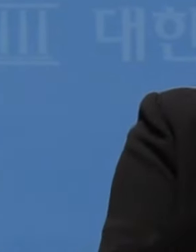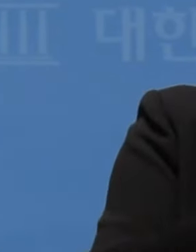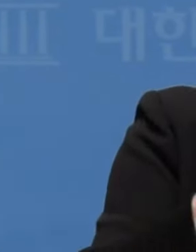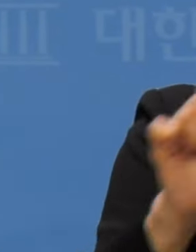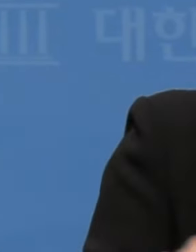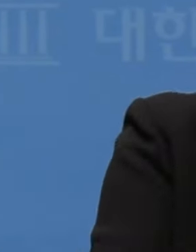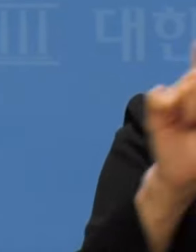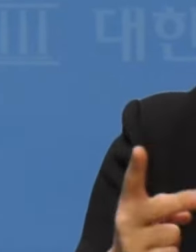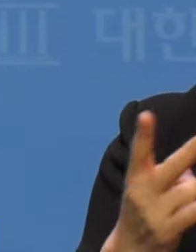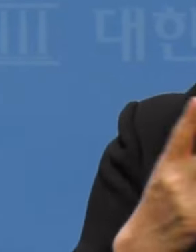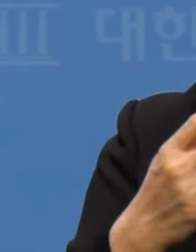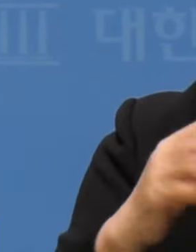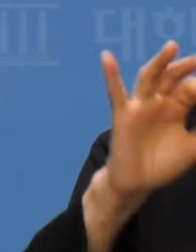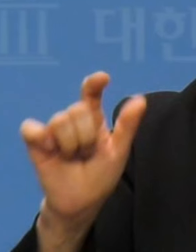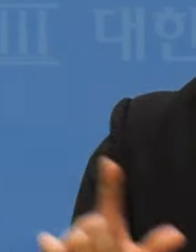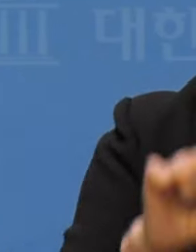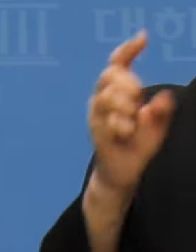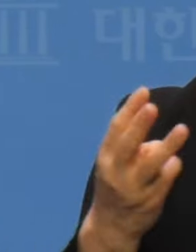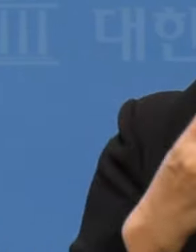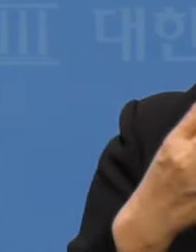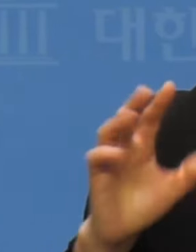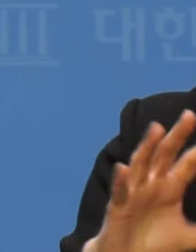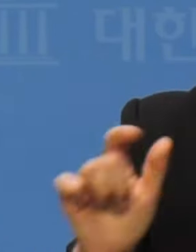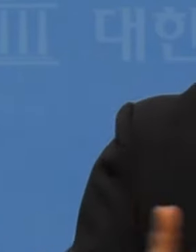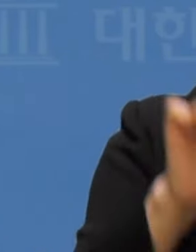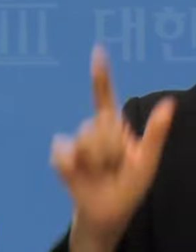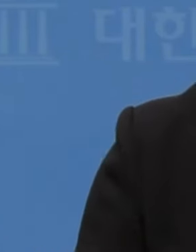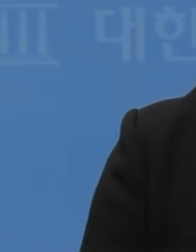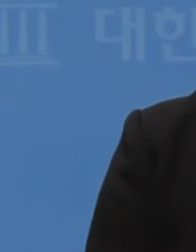민생, 둘째도 민생, 셋째도 민생입니다.